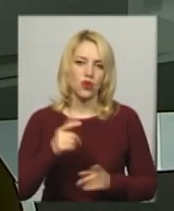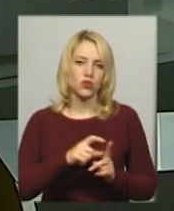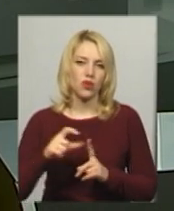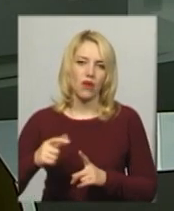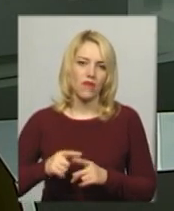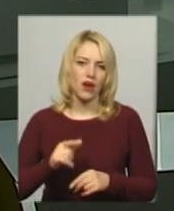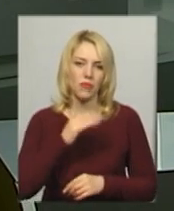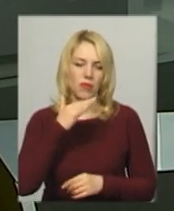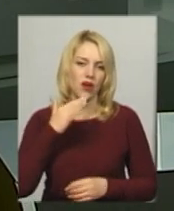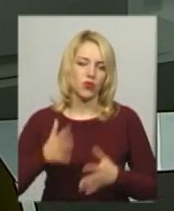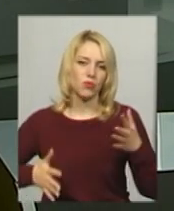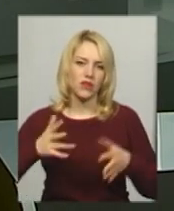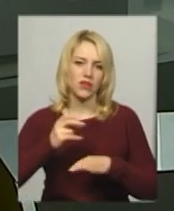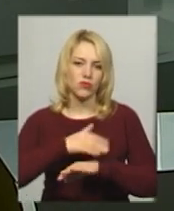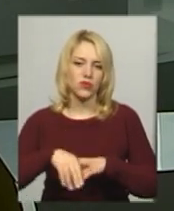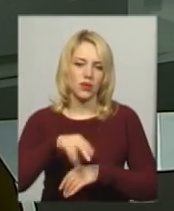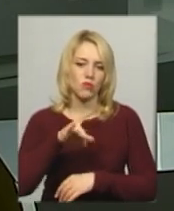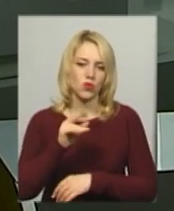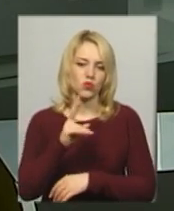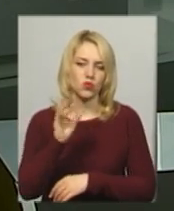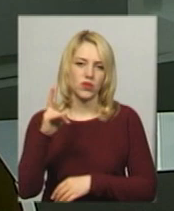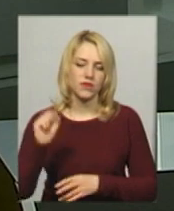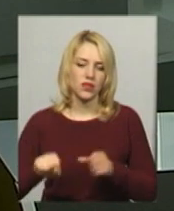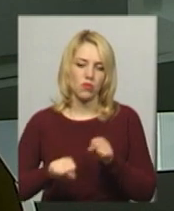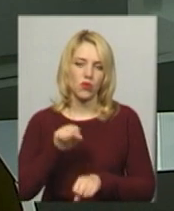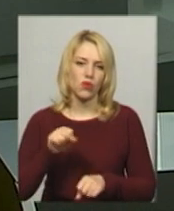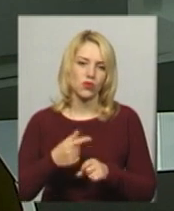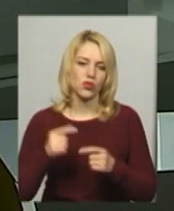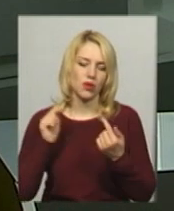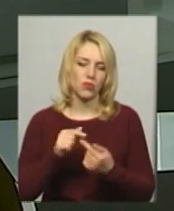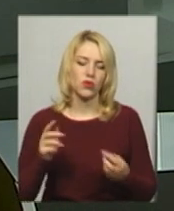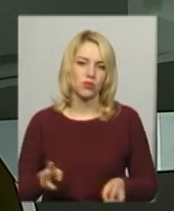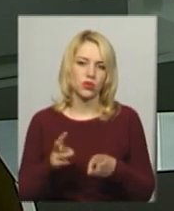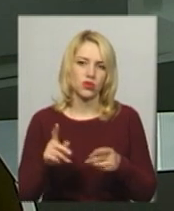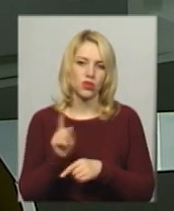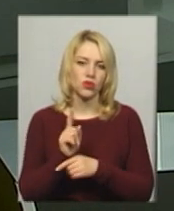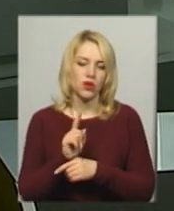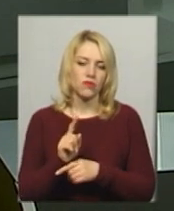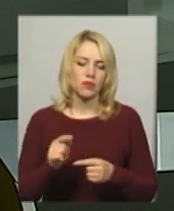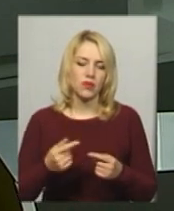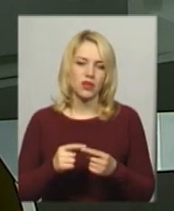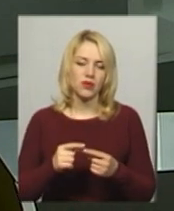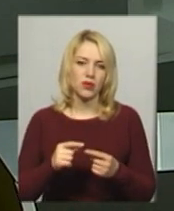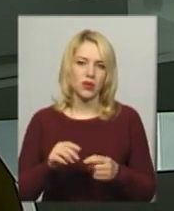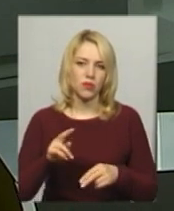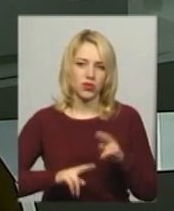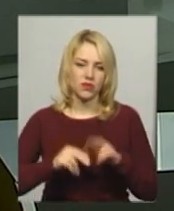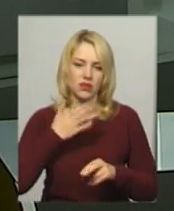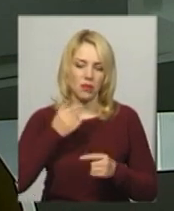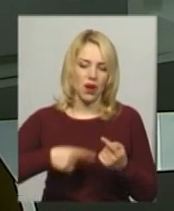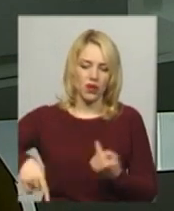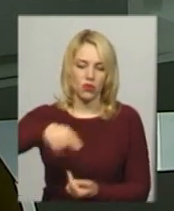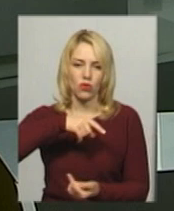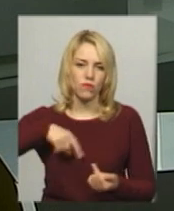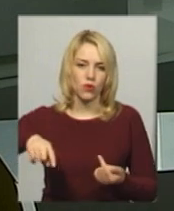словами, у багатоповерхівці на вулиці Проскурівській порушені протипожежні норми будівництва. Немає кругового під'їзду та можливості для